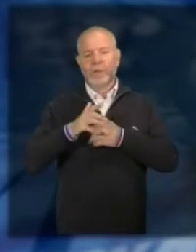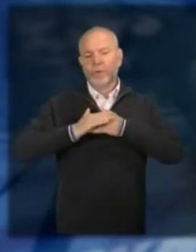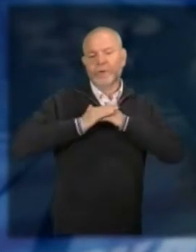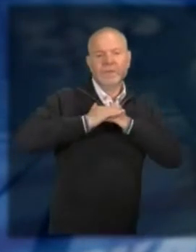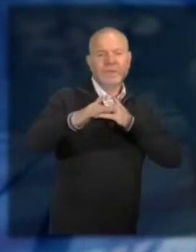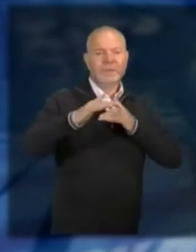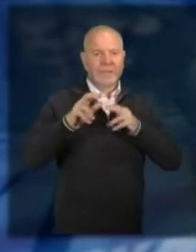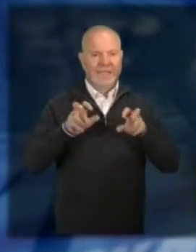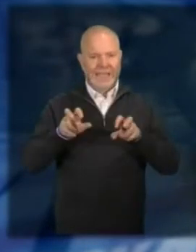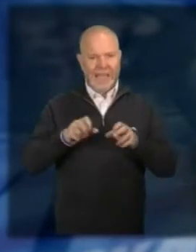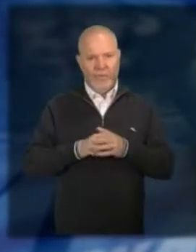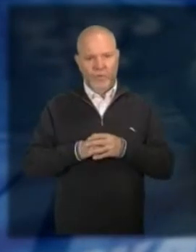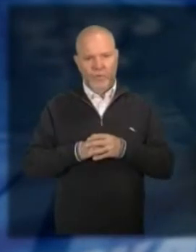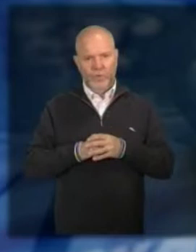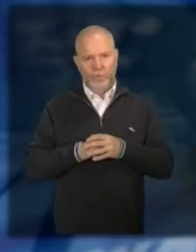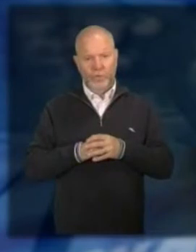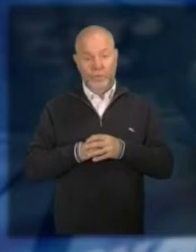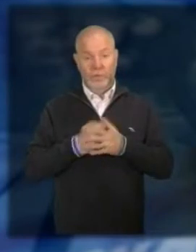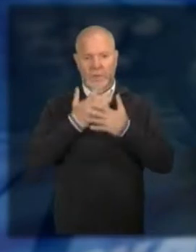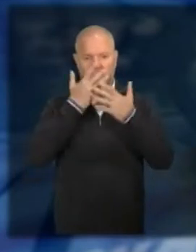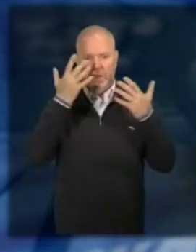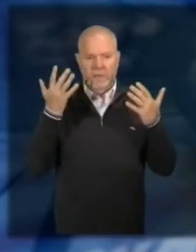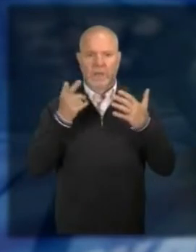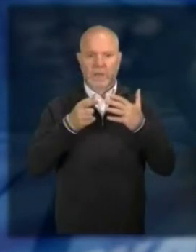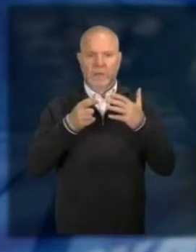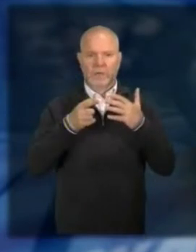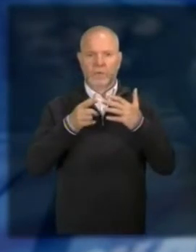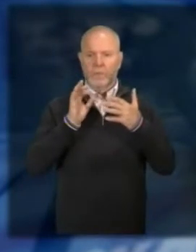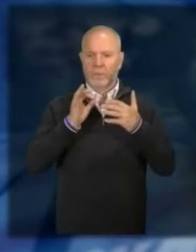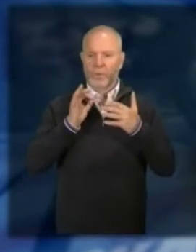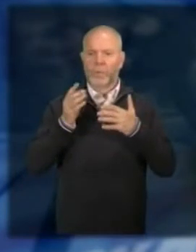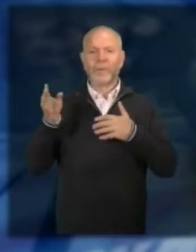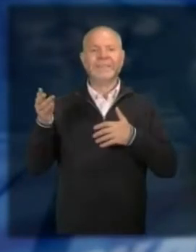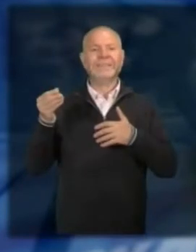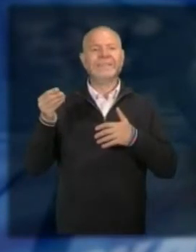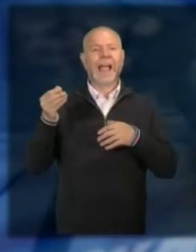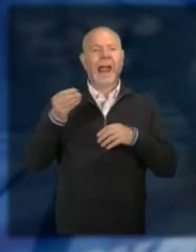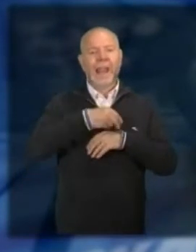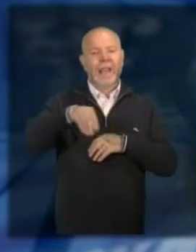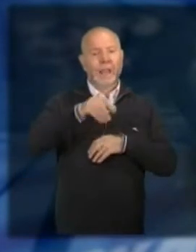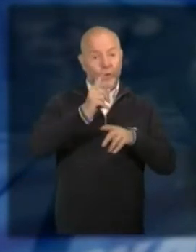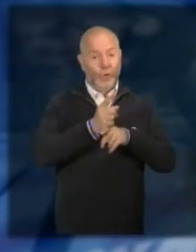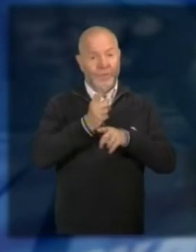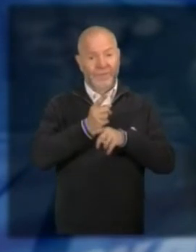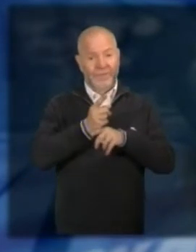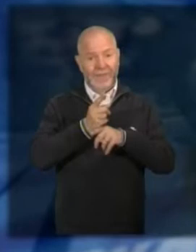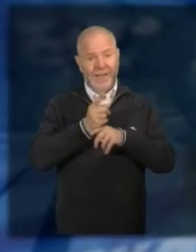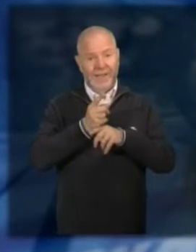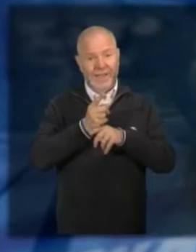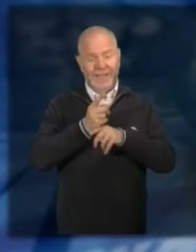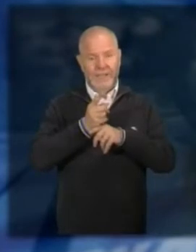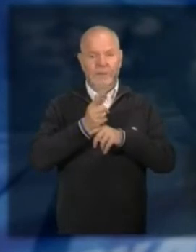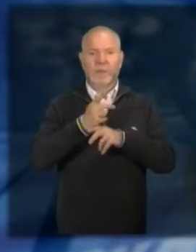ghiacciata. Accusa che chiamò in causa la ditta di Pollini incaricata di spargere il sale sulla strada. In primo